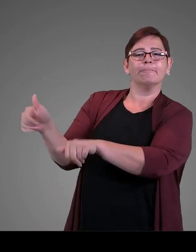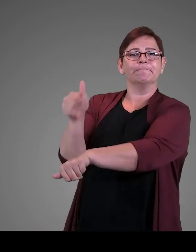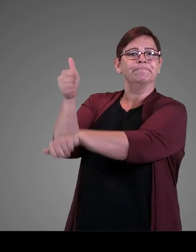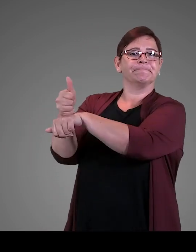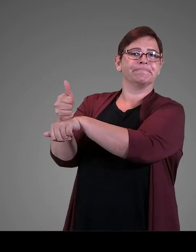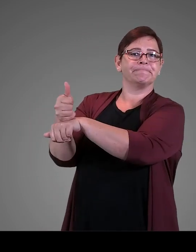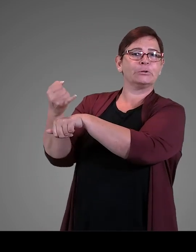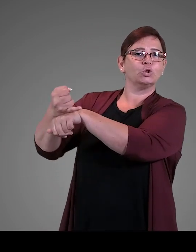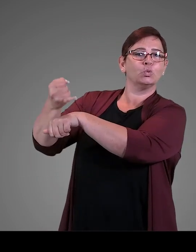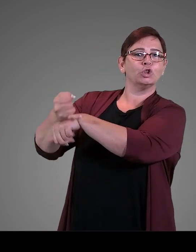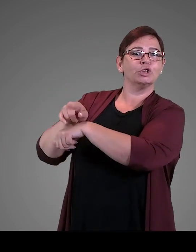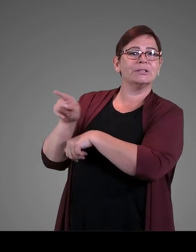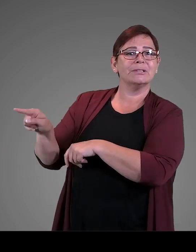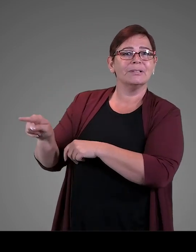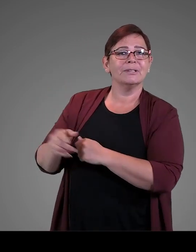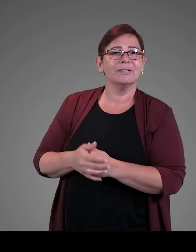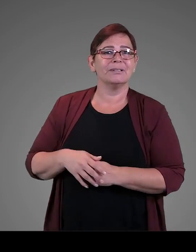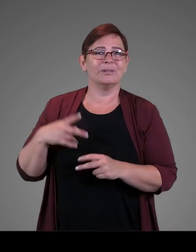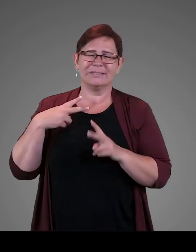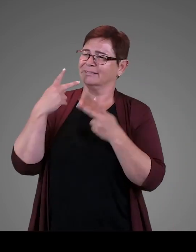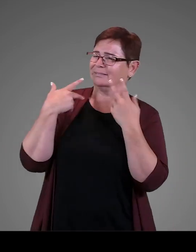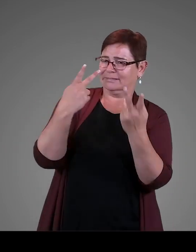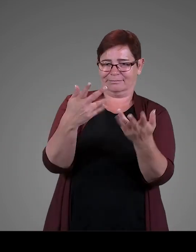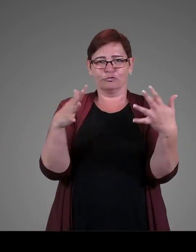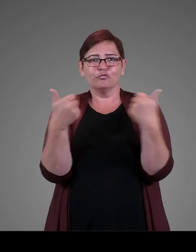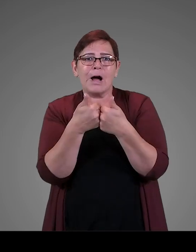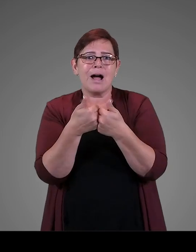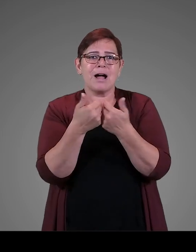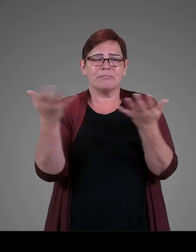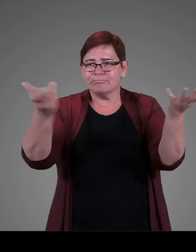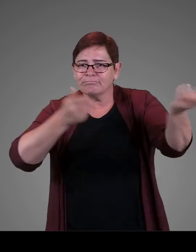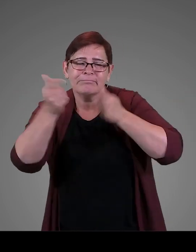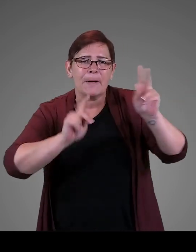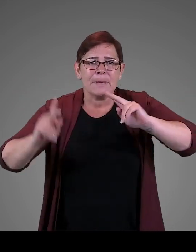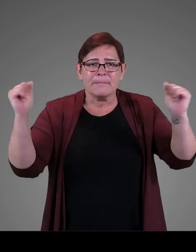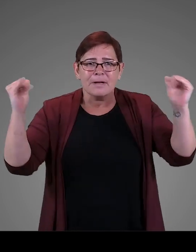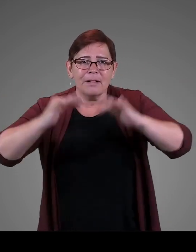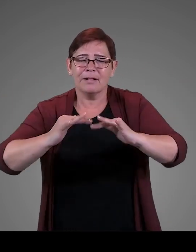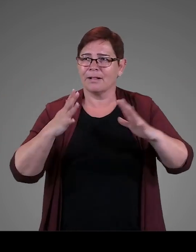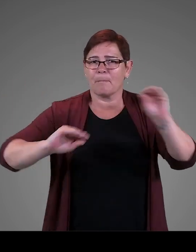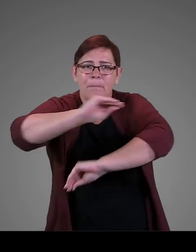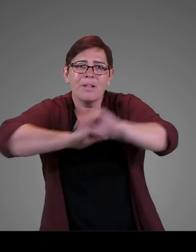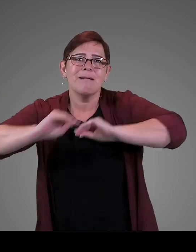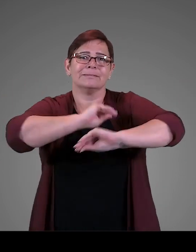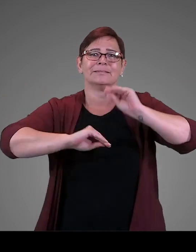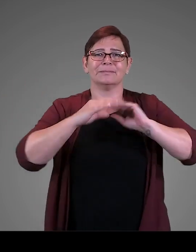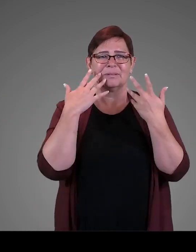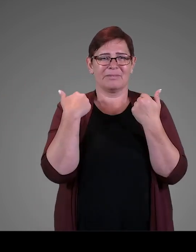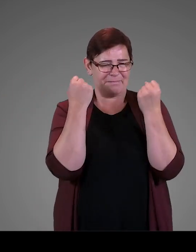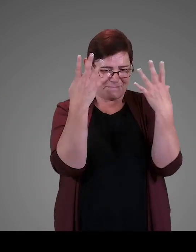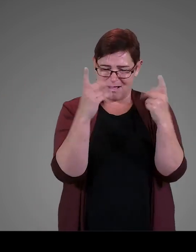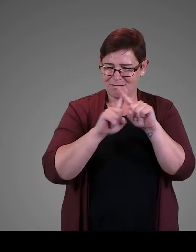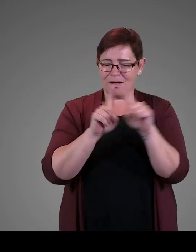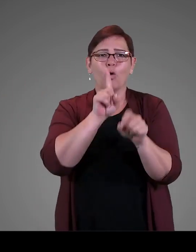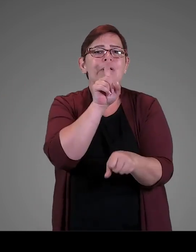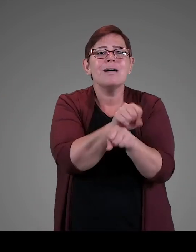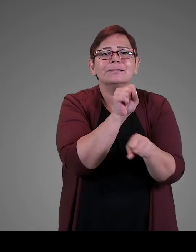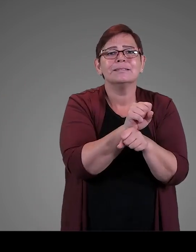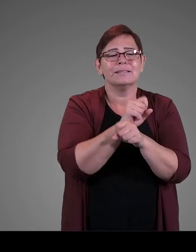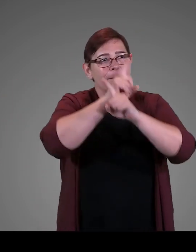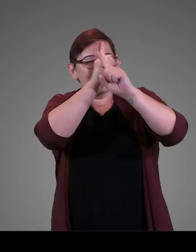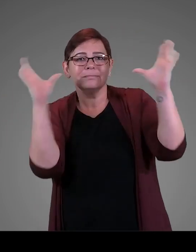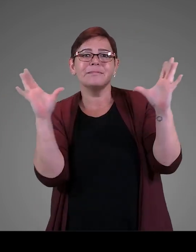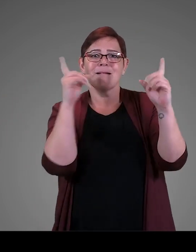plus stable, plus fixe. Puis c'est juste parce que c'est ça, on voit souvent ça comme un défi de rassemblement, de mobilisation, qu'on a tellement des